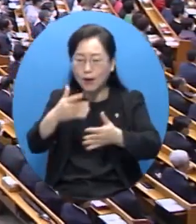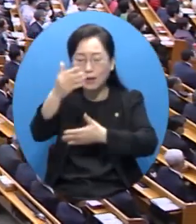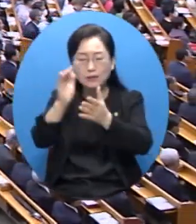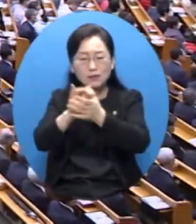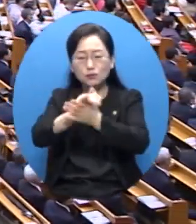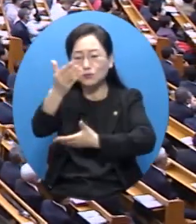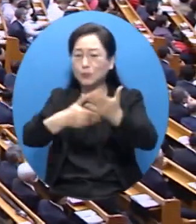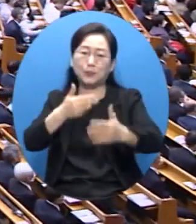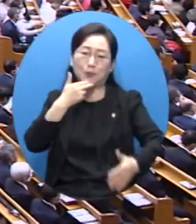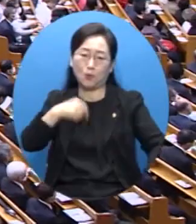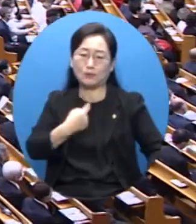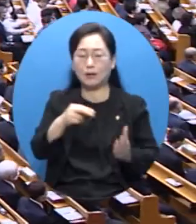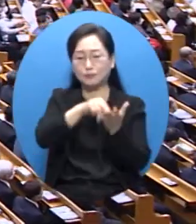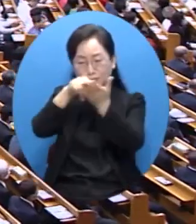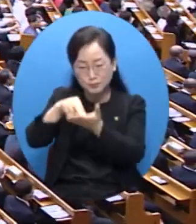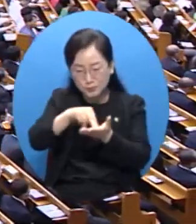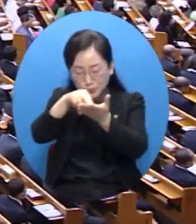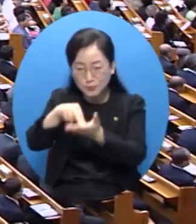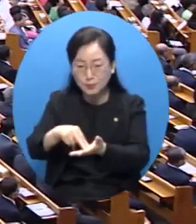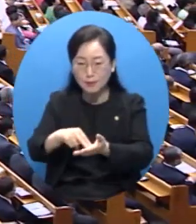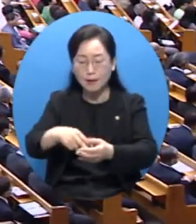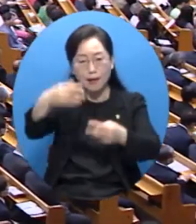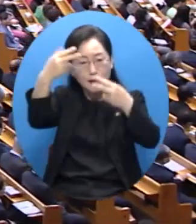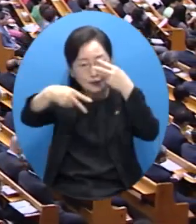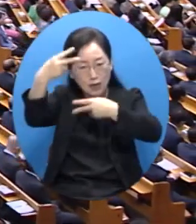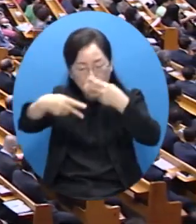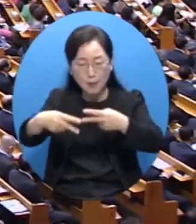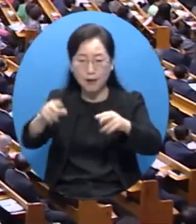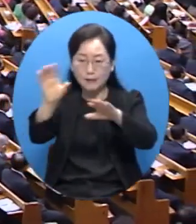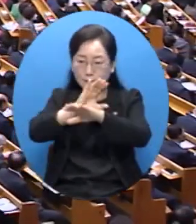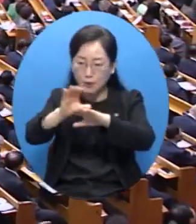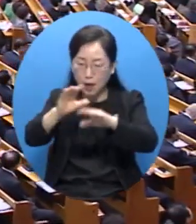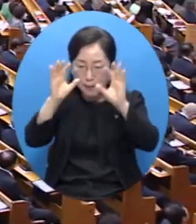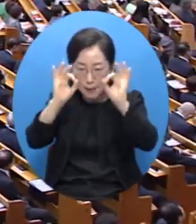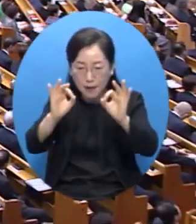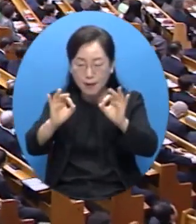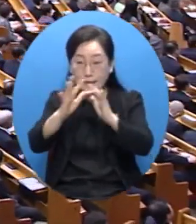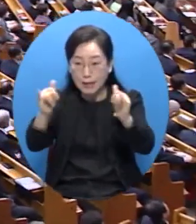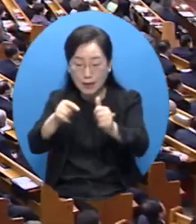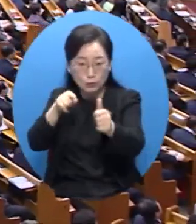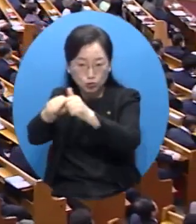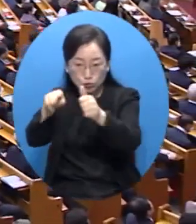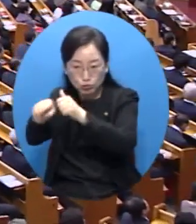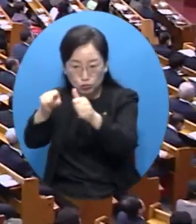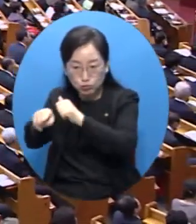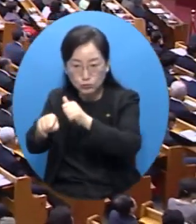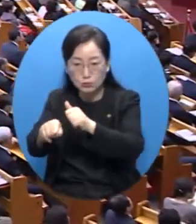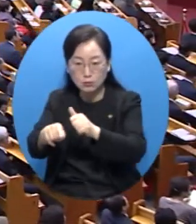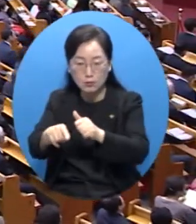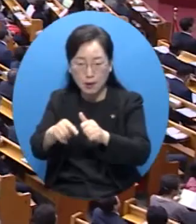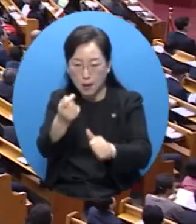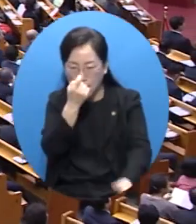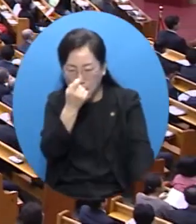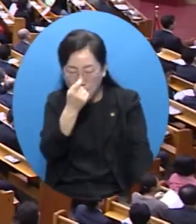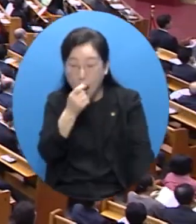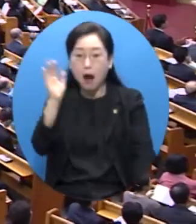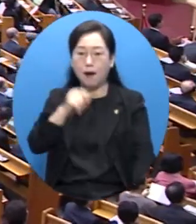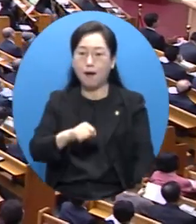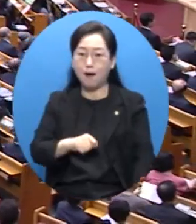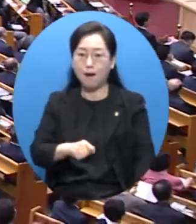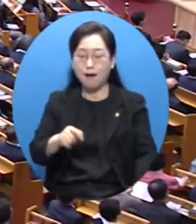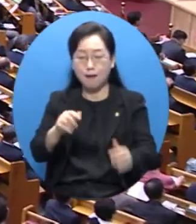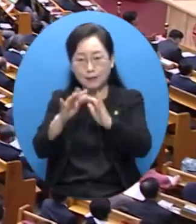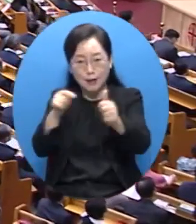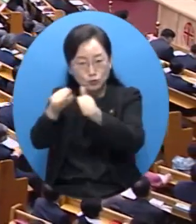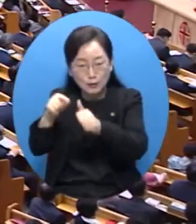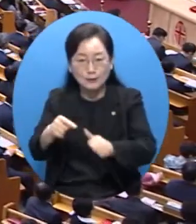않고 외투를 있으면서 그 다음 드라마를 보면서 인터넷을 보면서 사람을 죽이는 것에 대해서 빠지기 시작했습니다. 야, 사람을 죽이면 어떨까?